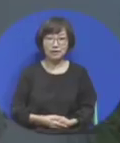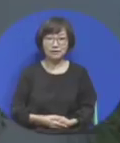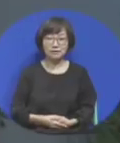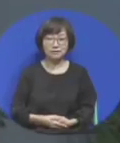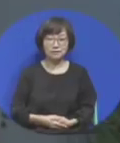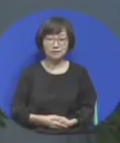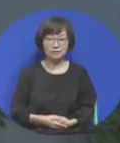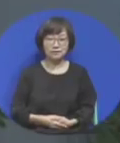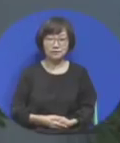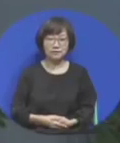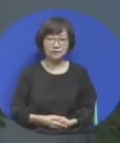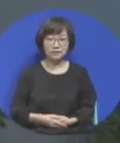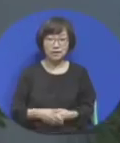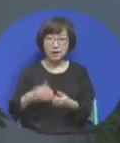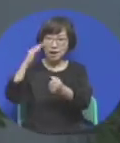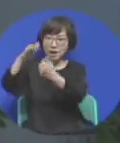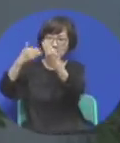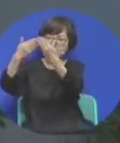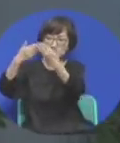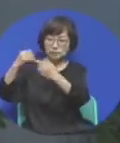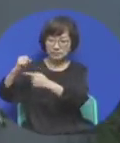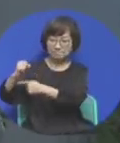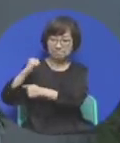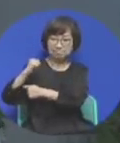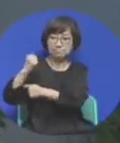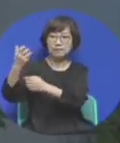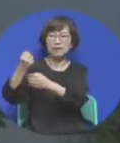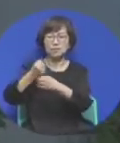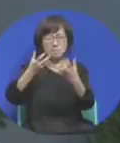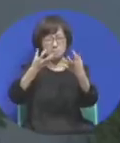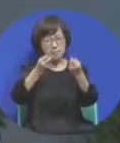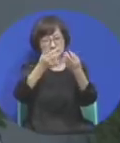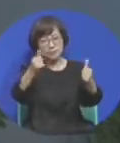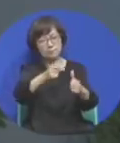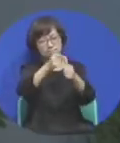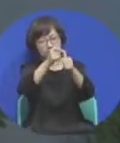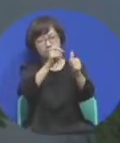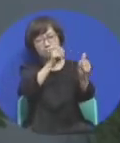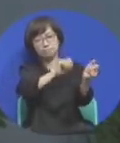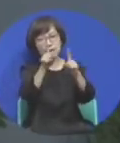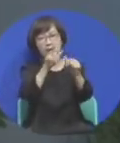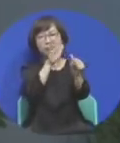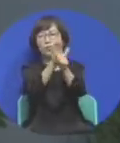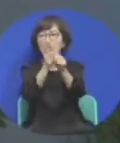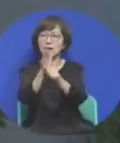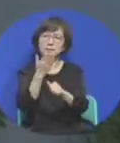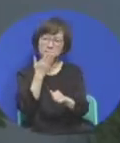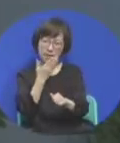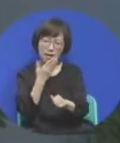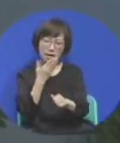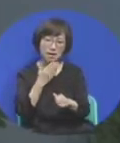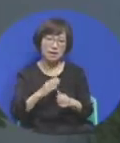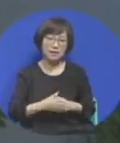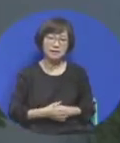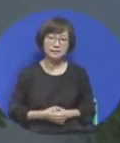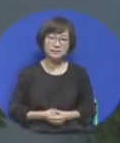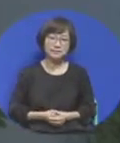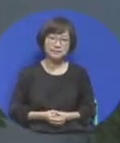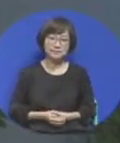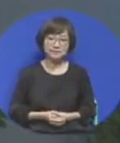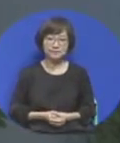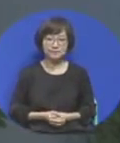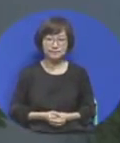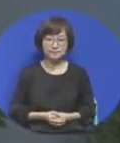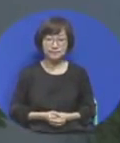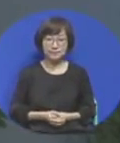못하는 많은 사람 살리는 쪽으로. And really, the power that God grants to us, we cannot imagine it, but it's being used to save countless numbers of